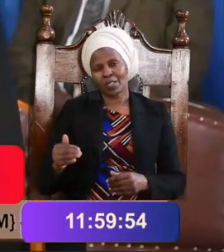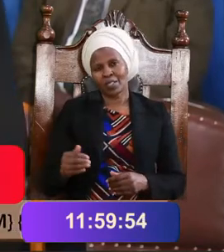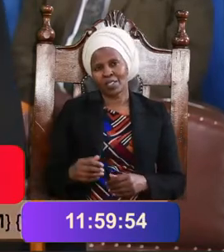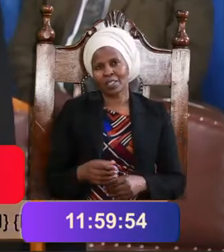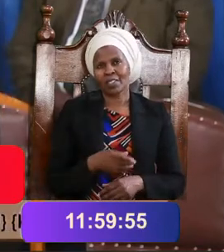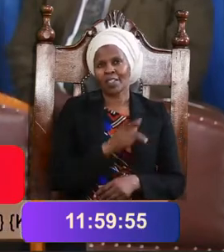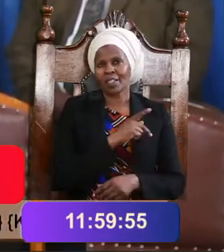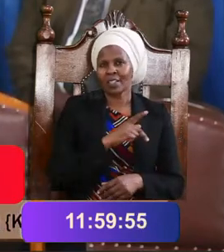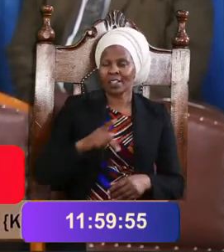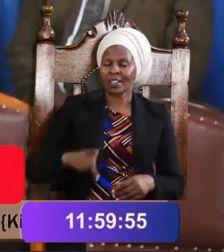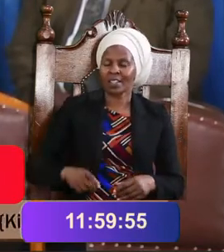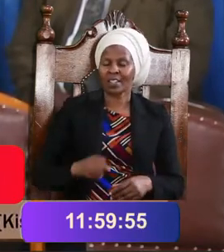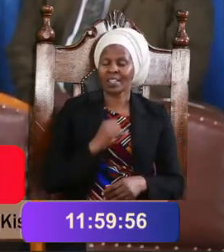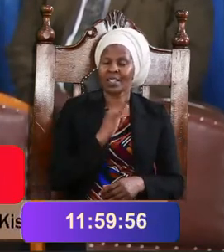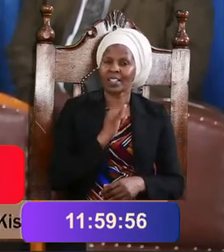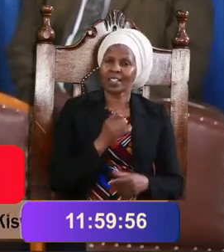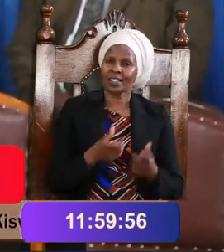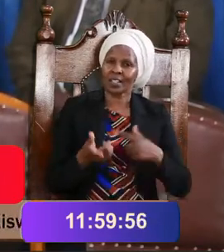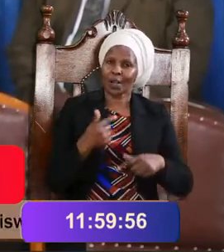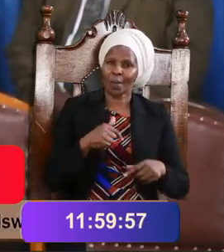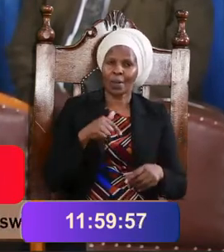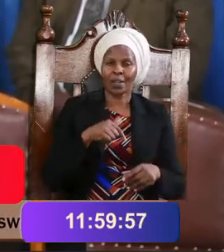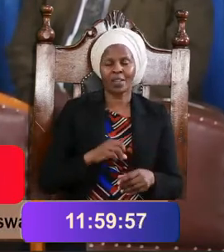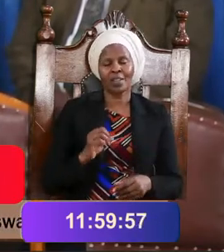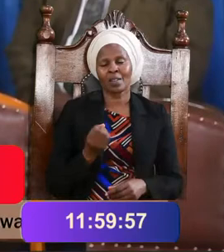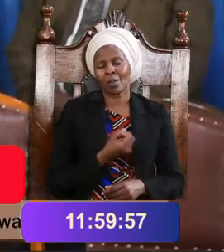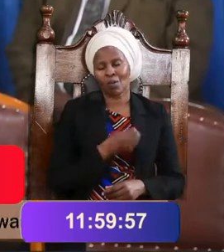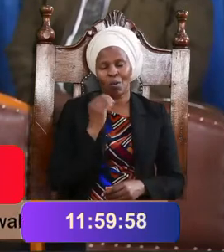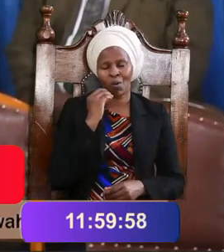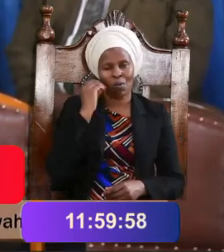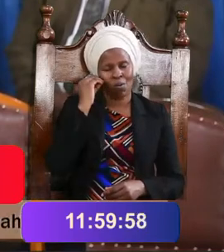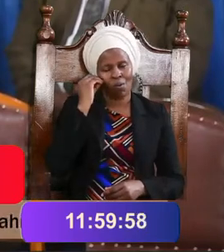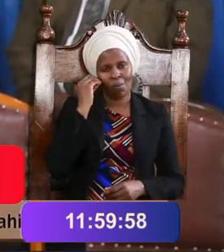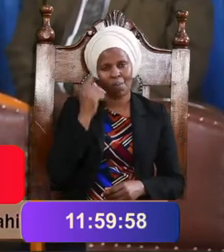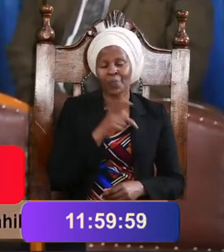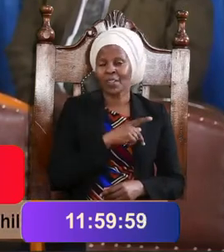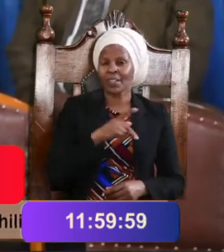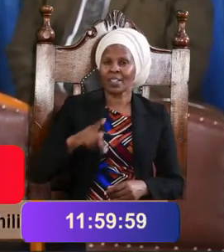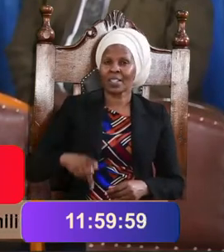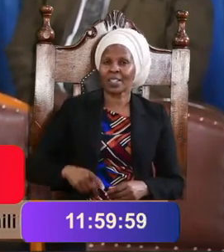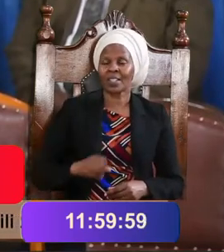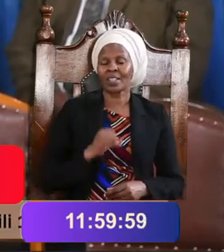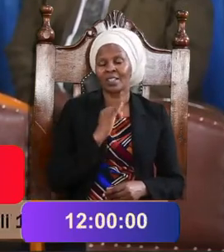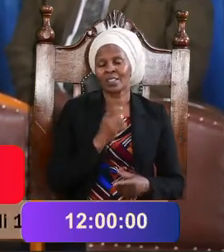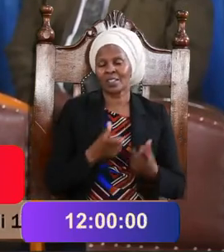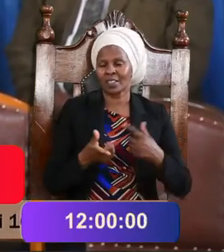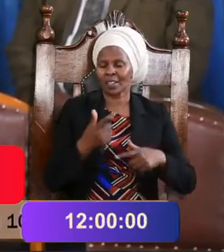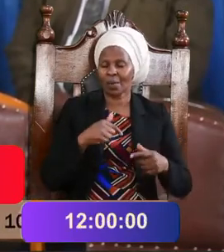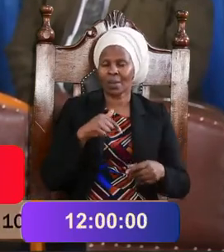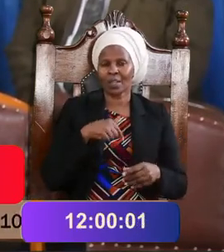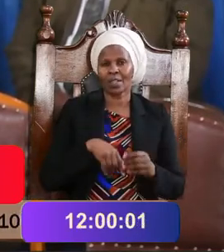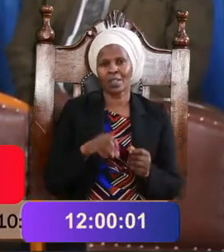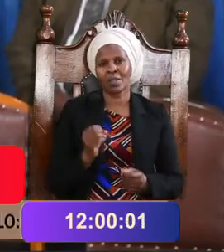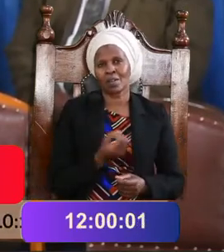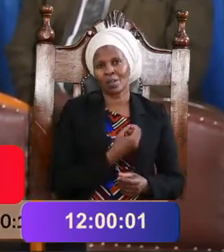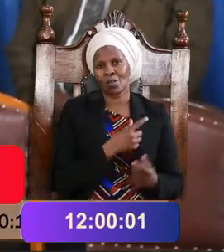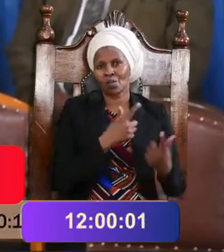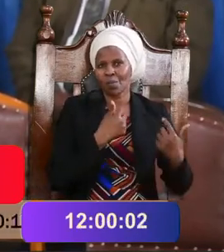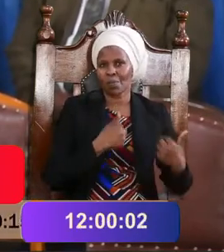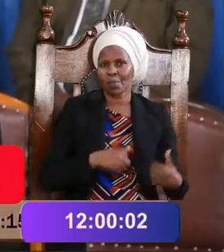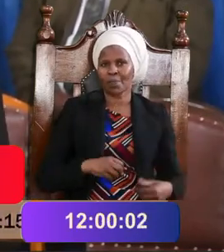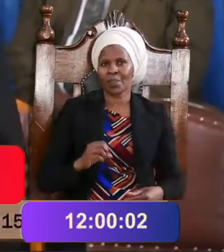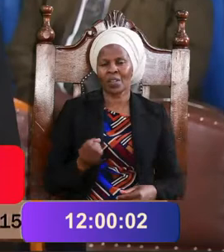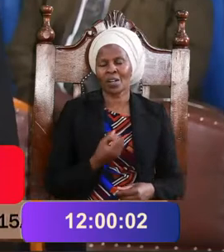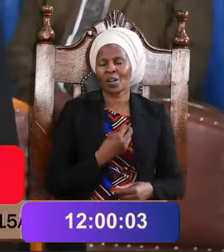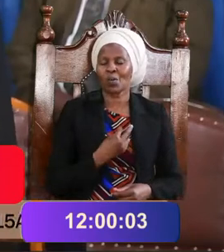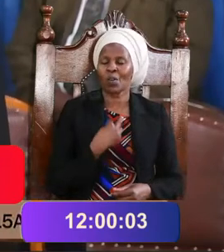mfalme anaingia kwa boma zetu. Bado mfalme anaingia kwa roho zetu. Sauti yetu